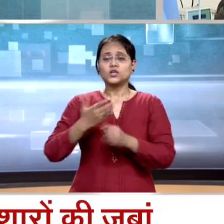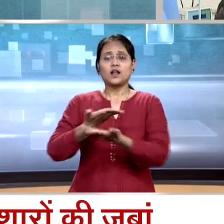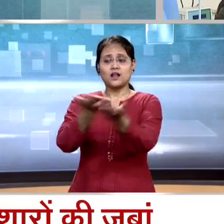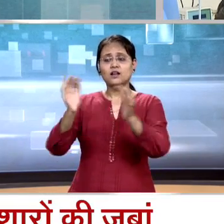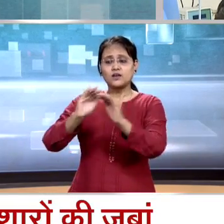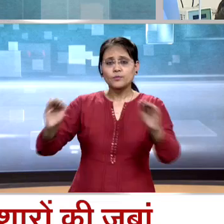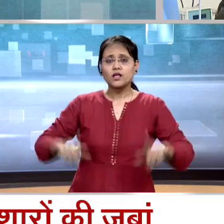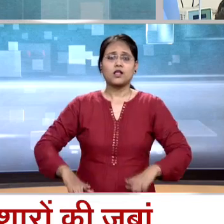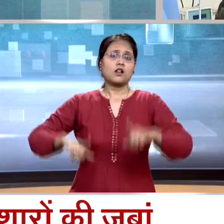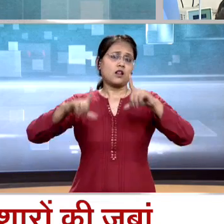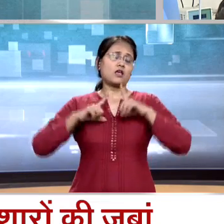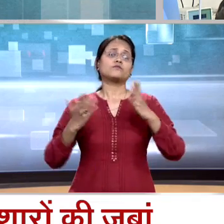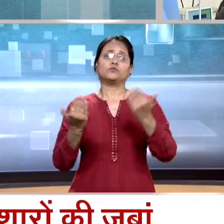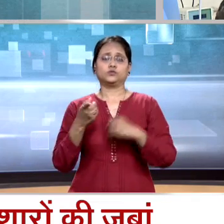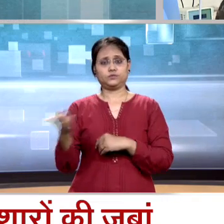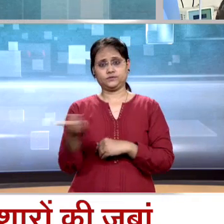तरह जिंदगी जी सकते हैं।